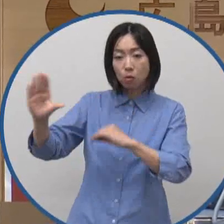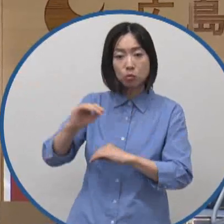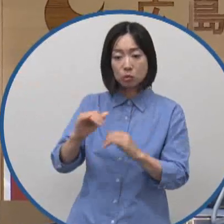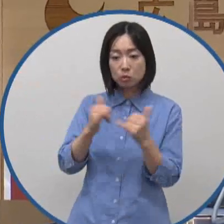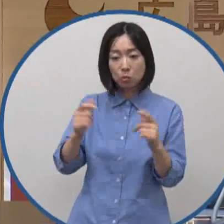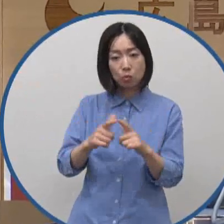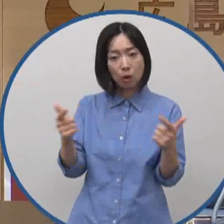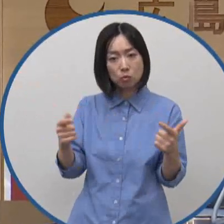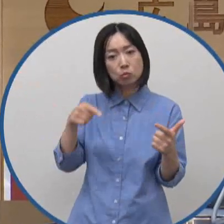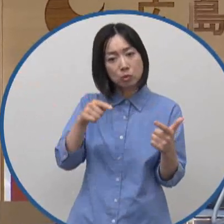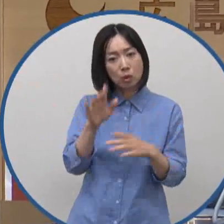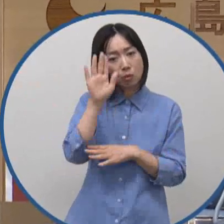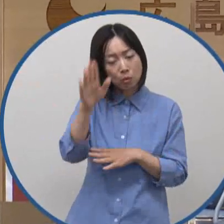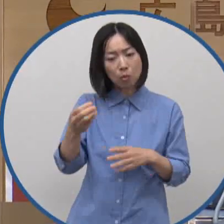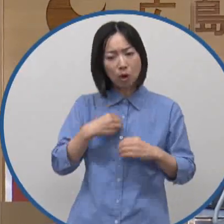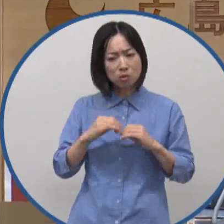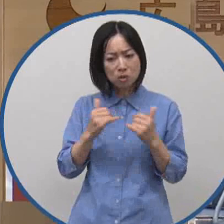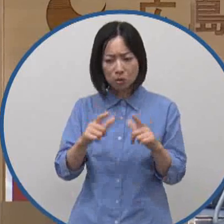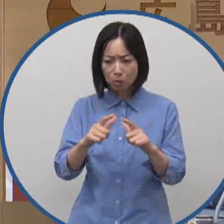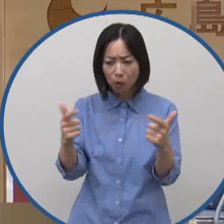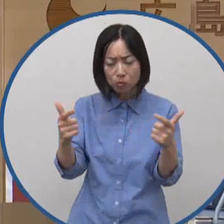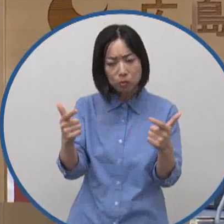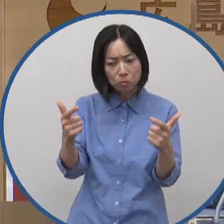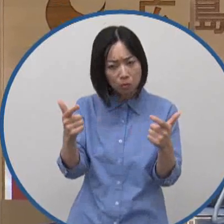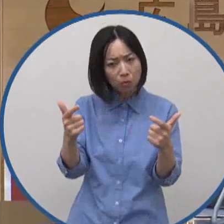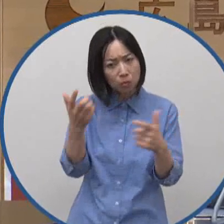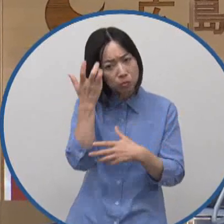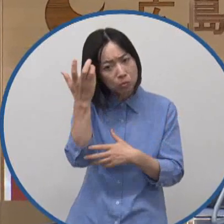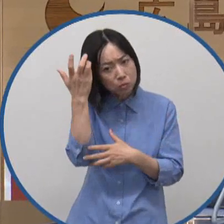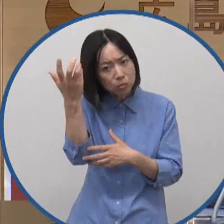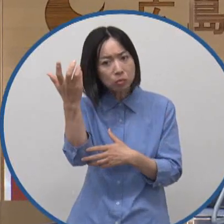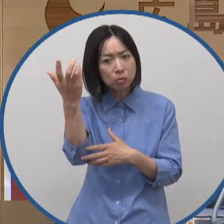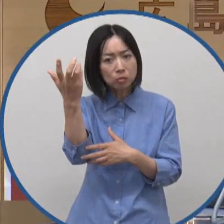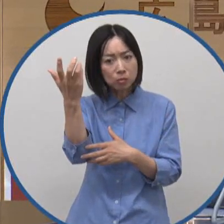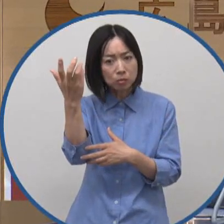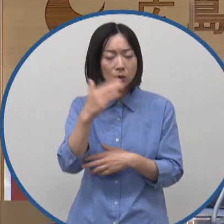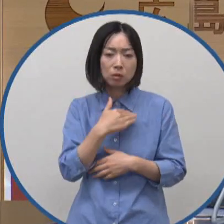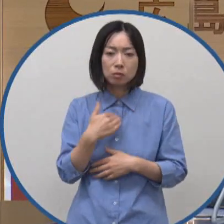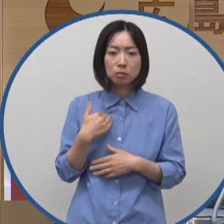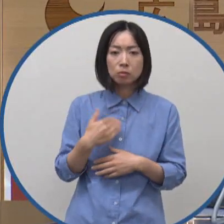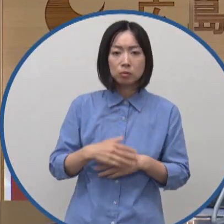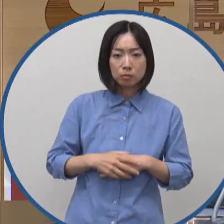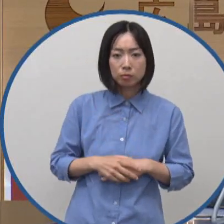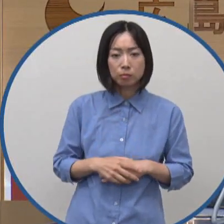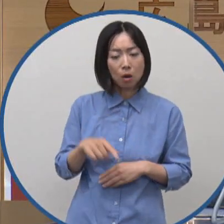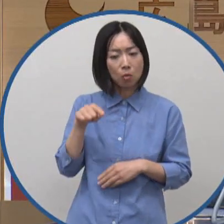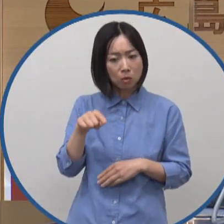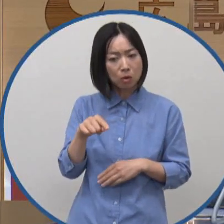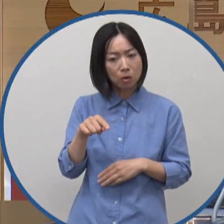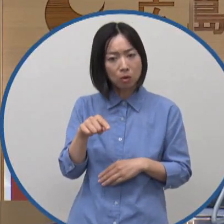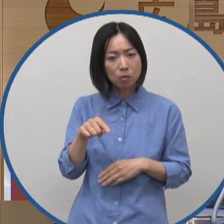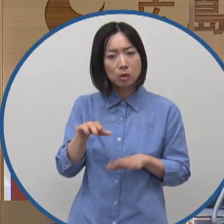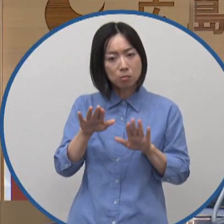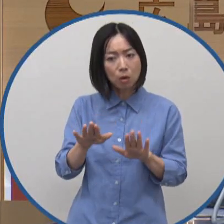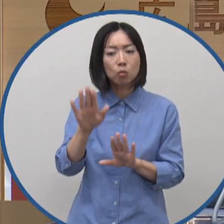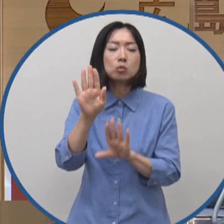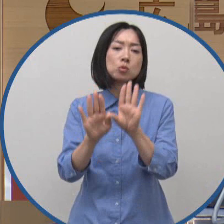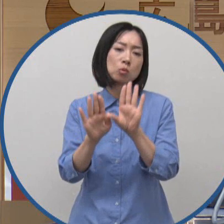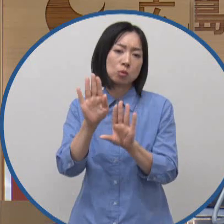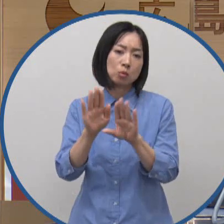、今後の感染拡大リスクというのは高まっているというのが残念ながら状況です